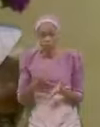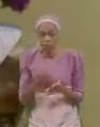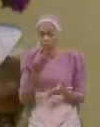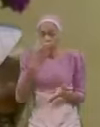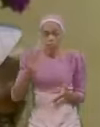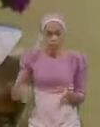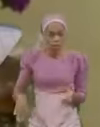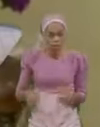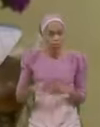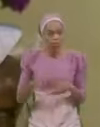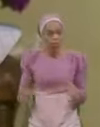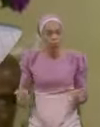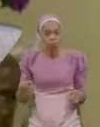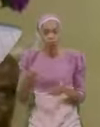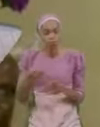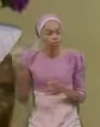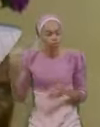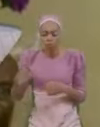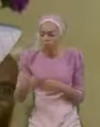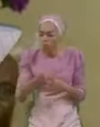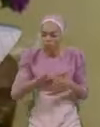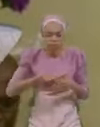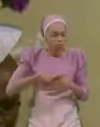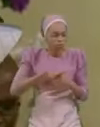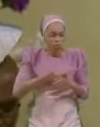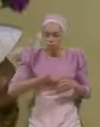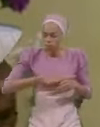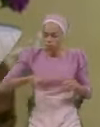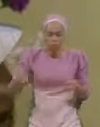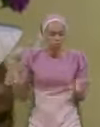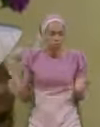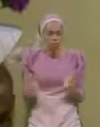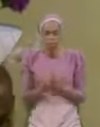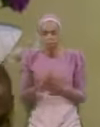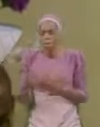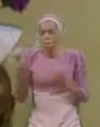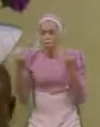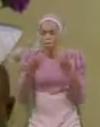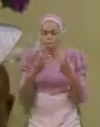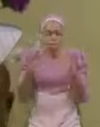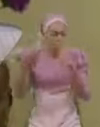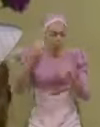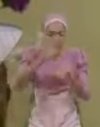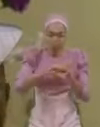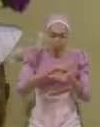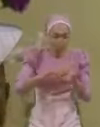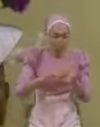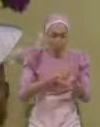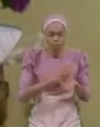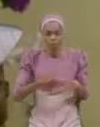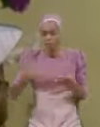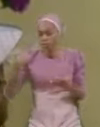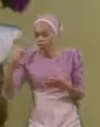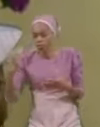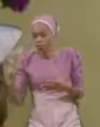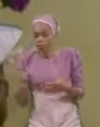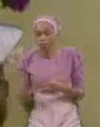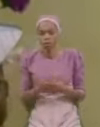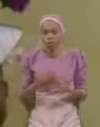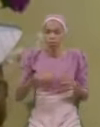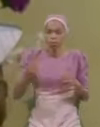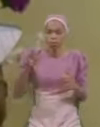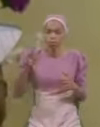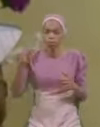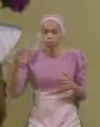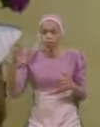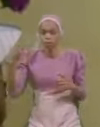mauvais mais la Bible dit qu'elle était elle était occupée pour beaucoup de choses on dit Marie